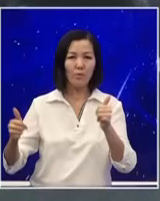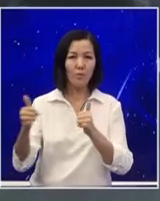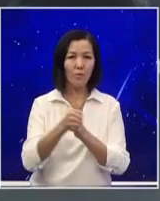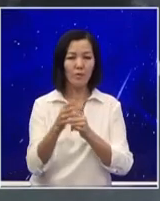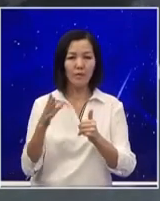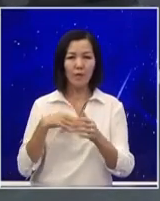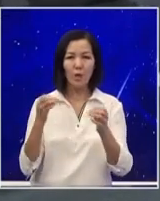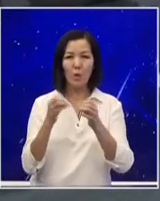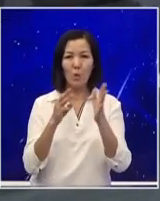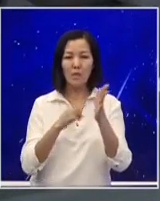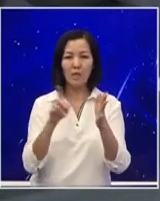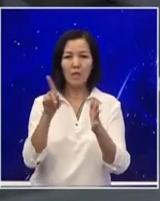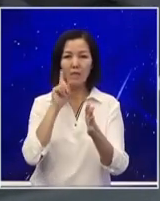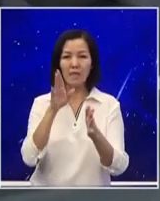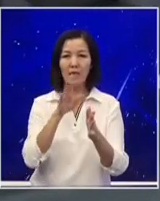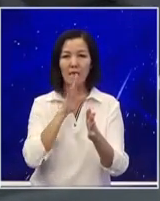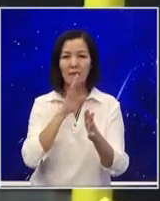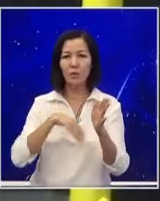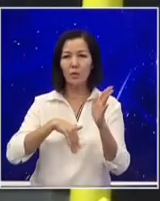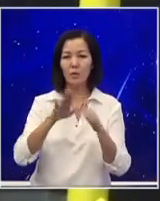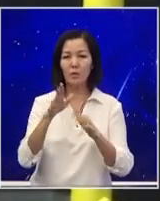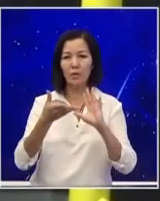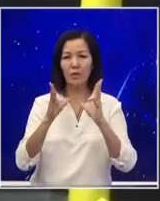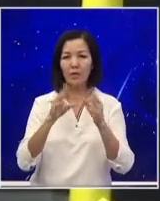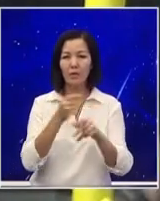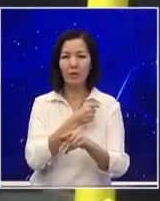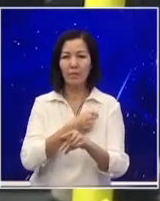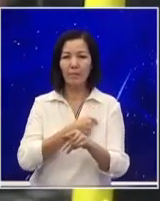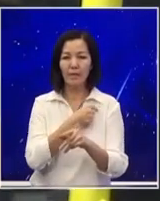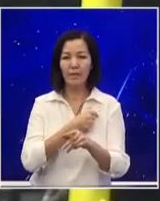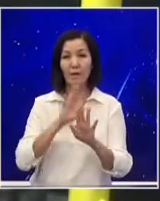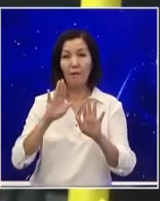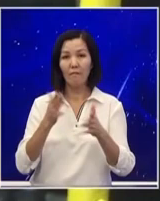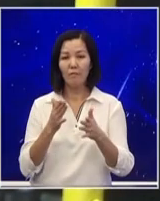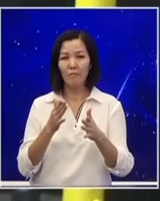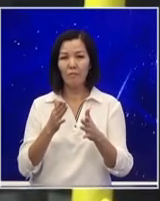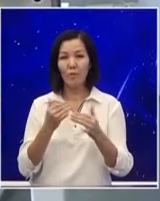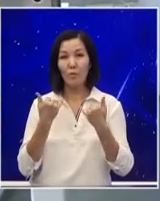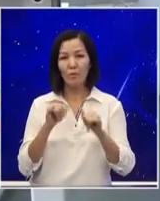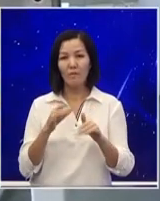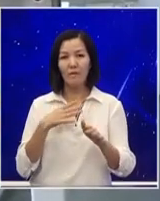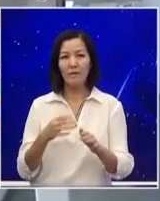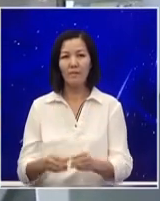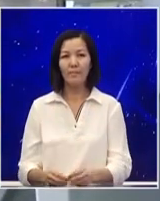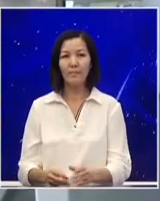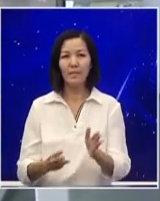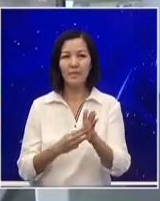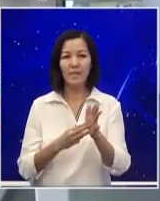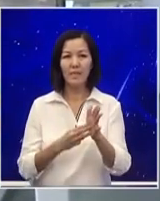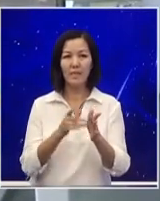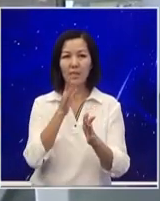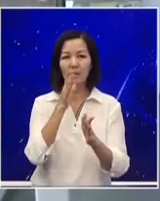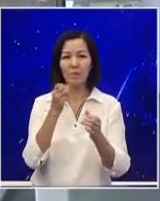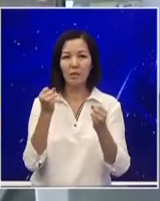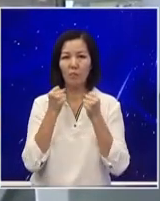кетті. 18 жастағы бойжеткеннің бұл үздік нәтижесі бапкерлері үшін де тосын сый болды. Мен 8 жасынан осы